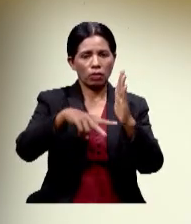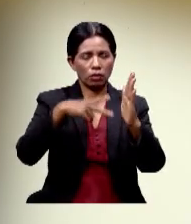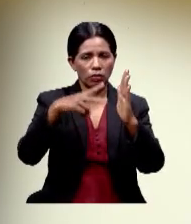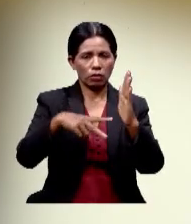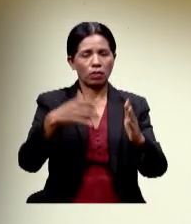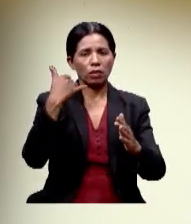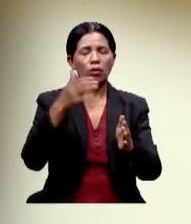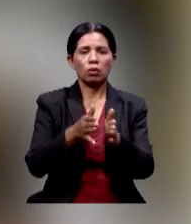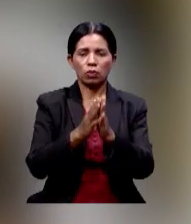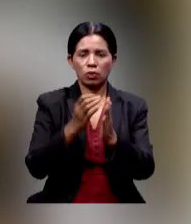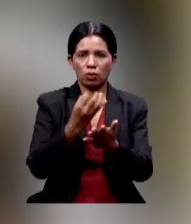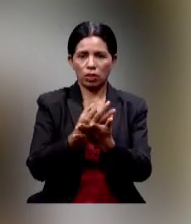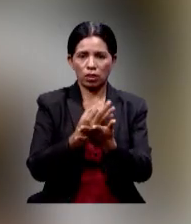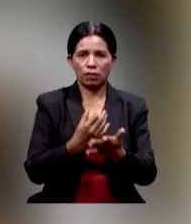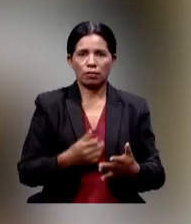no husu osan.